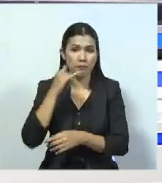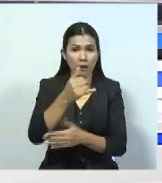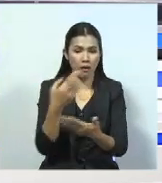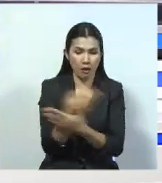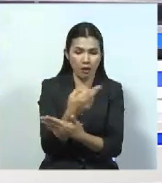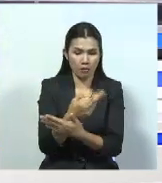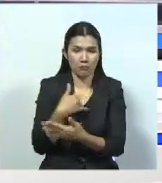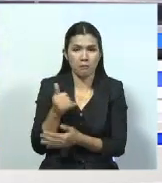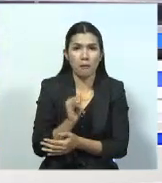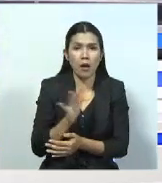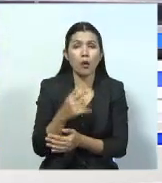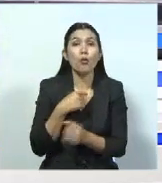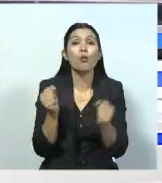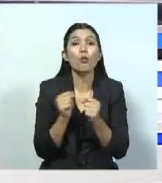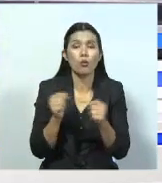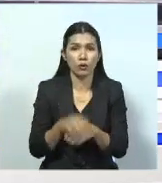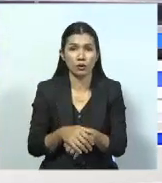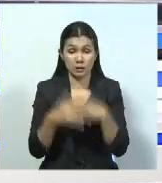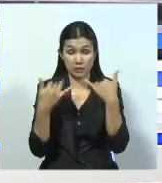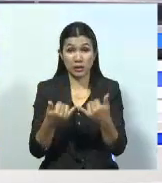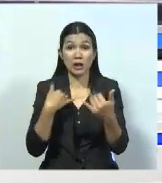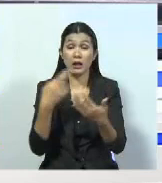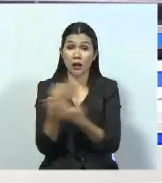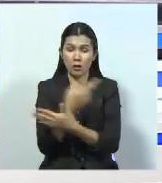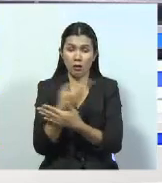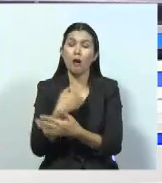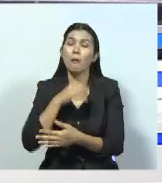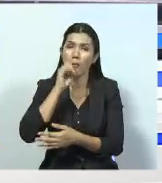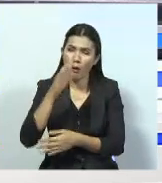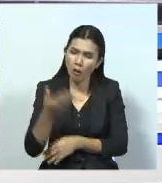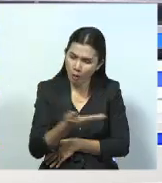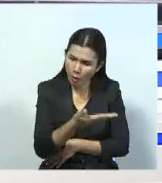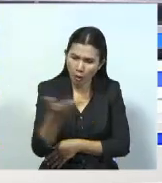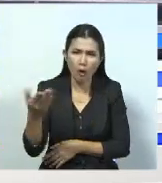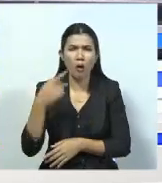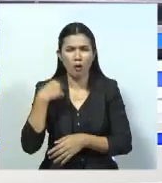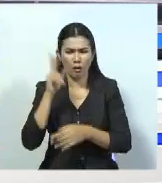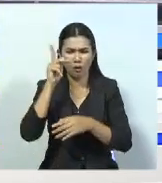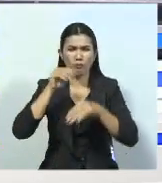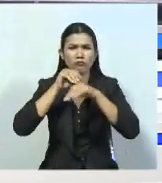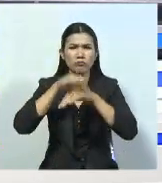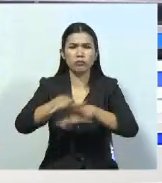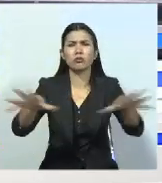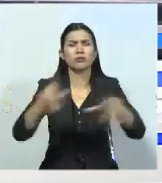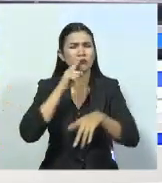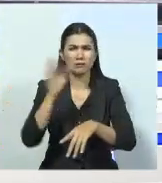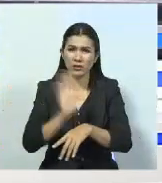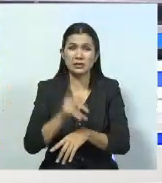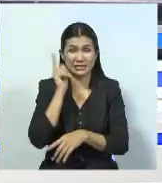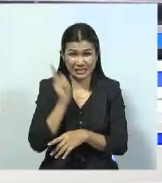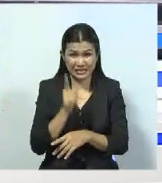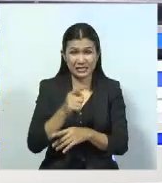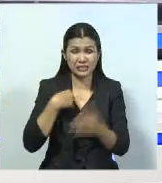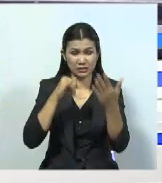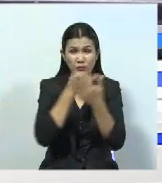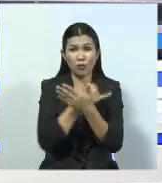ชบุรีนั้นลดลงล่าสุดทางจังหวัดราชบุรีก็เลยขอออกมาค่ะบอกว่าขอให้หยุดแชร์ข้อความดังกล่าวเพราะว่าจริงๆแล้วทาง